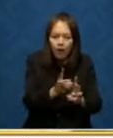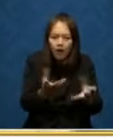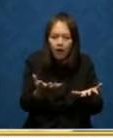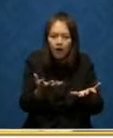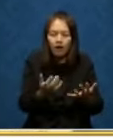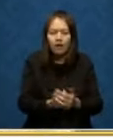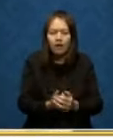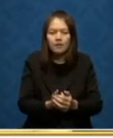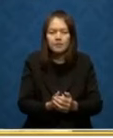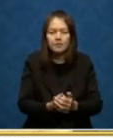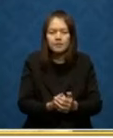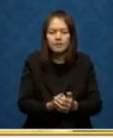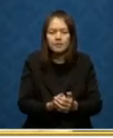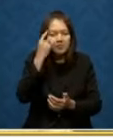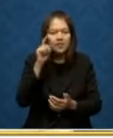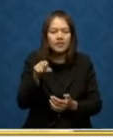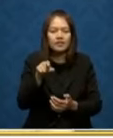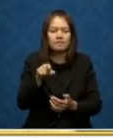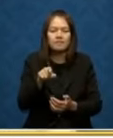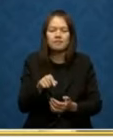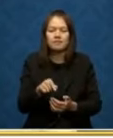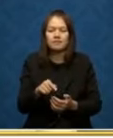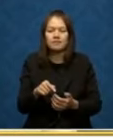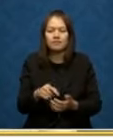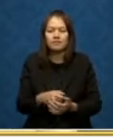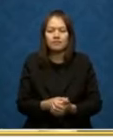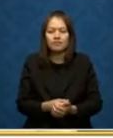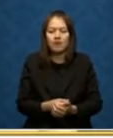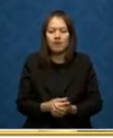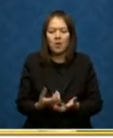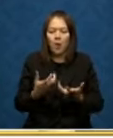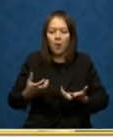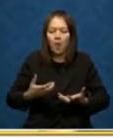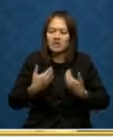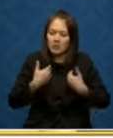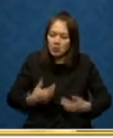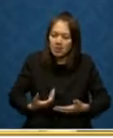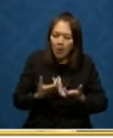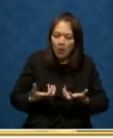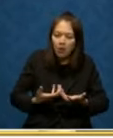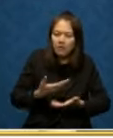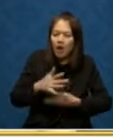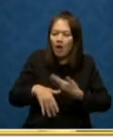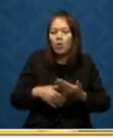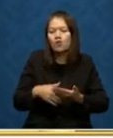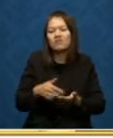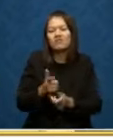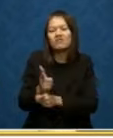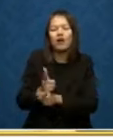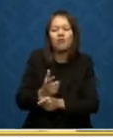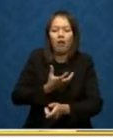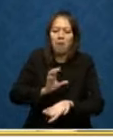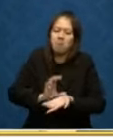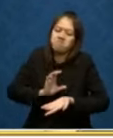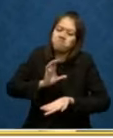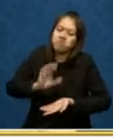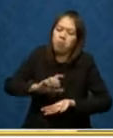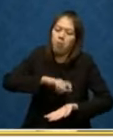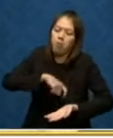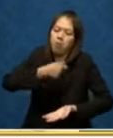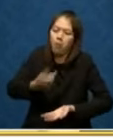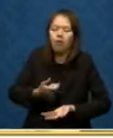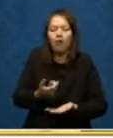ครับไม่ใช่ให้ชีวิตทั้งชีวิตทรัพย์สินทั้งหมดนะครับกุ้งเอาไปทั้งหมดเลยนะครับเลี้ยงกุ้งเนี่ยกำไรก็